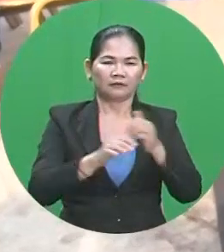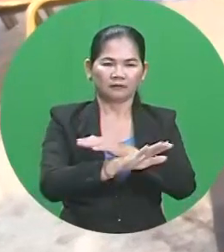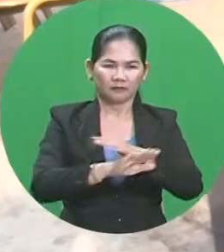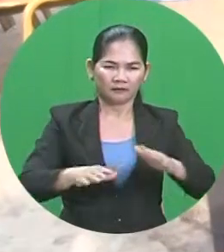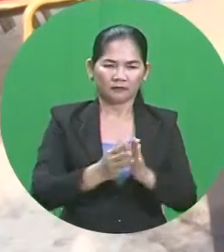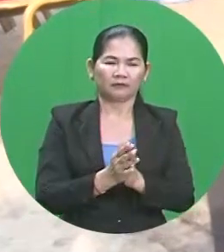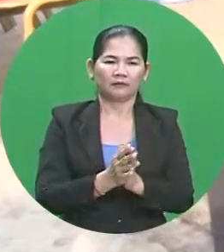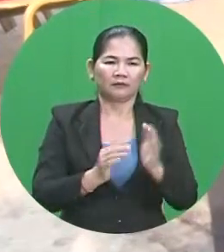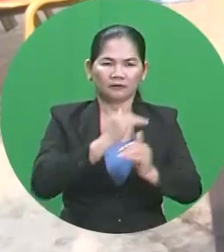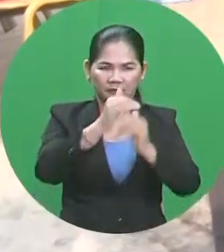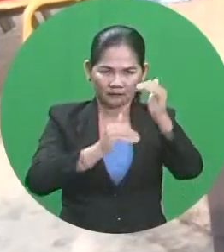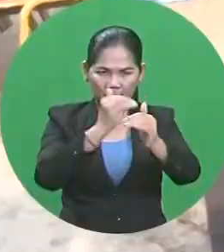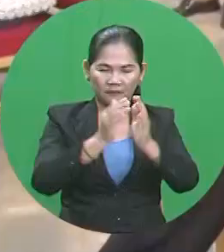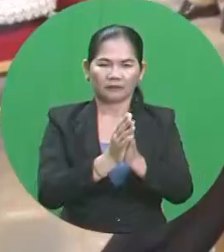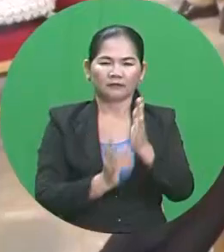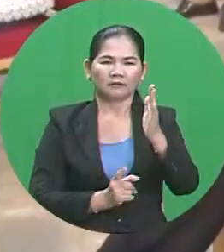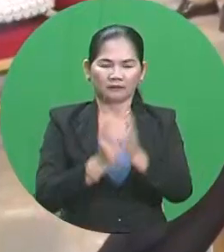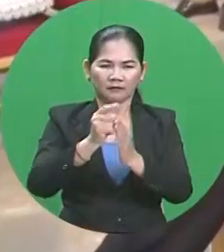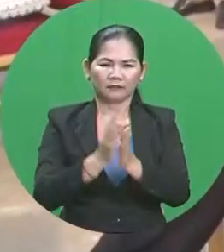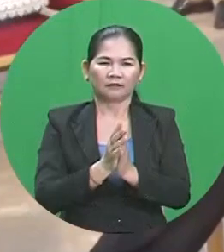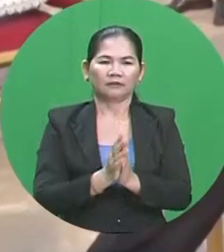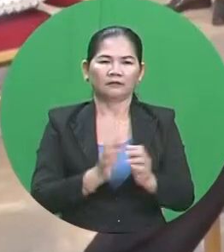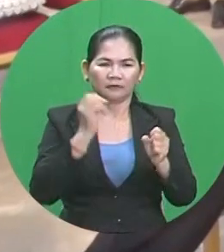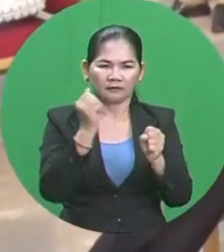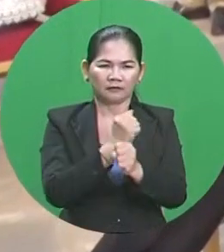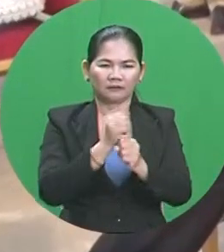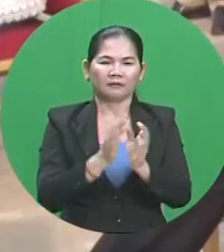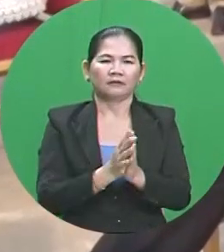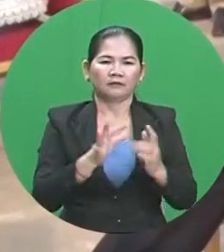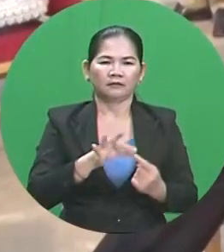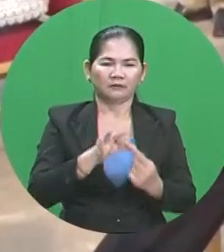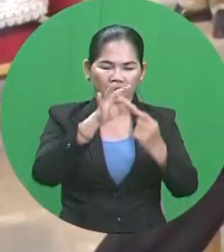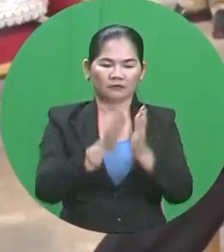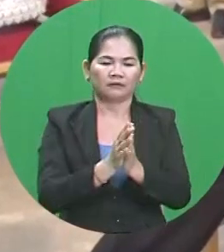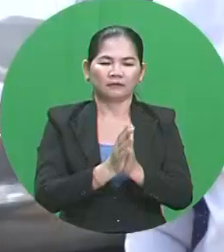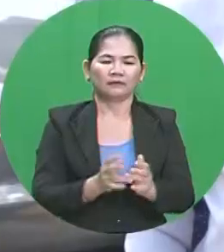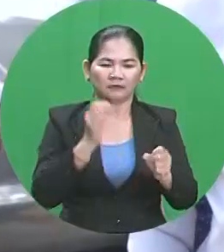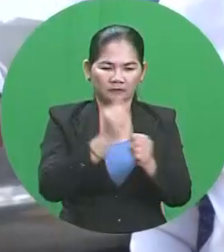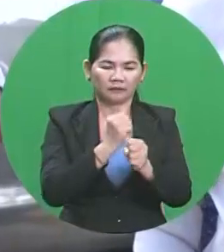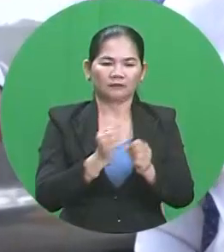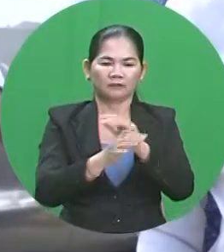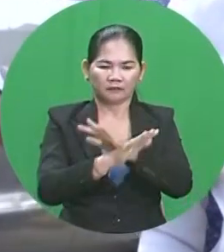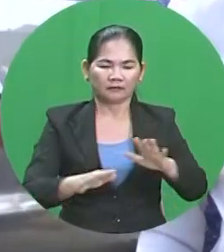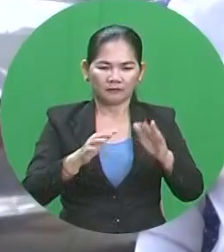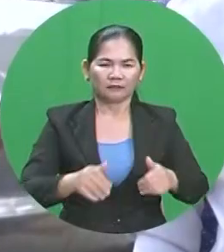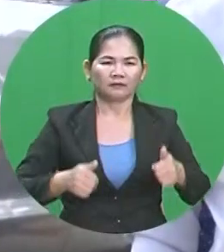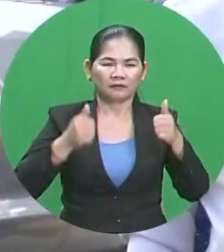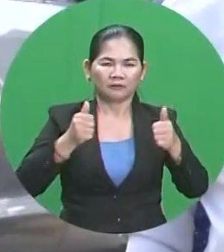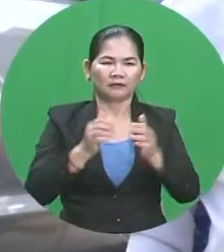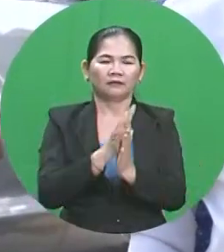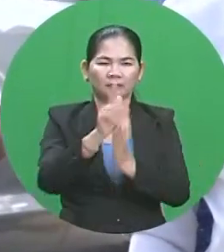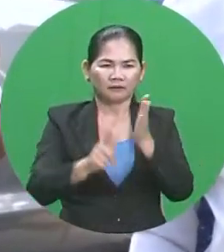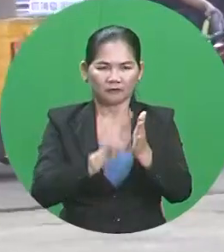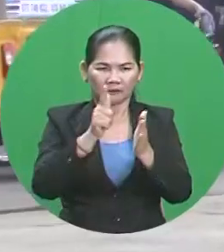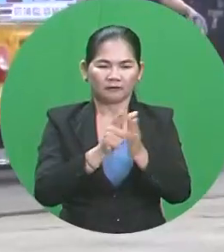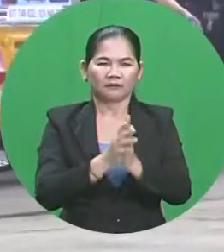ភាពមានការអភិវឌ្ឍរីកចម្រើនលើគ្រប់វិស័យជាពិសេសការរក្សាបាននូវសុខដុមនីយកម្មរវាងជាតិសា